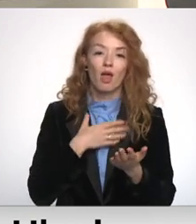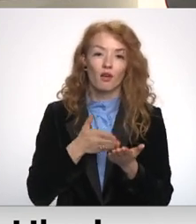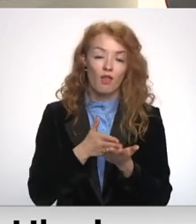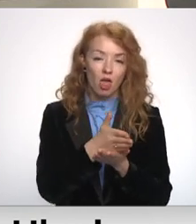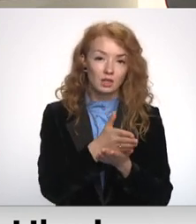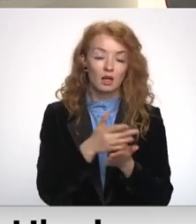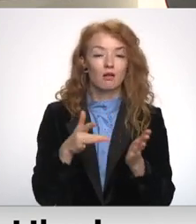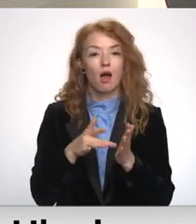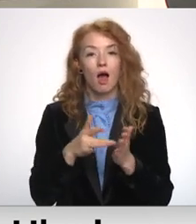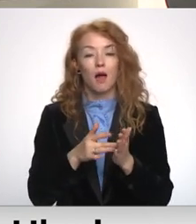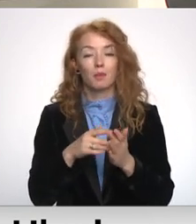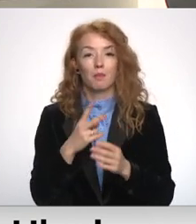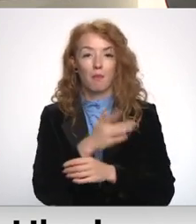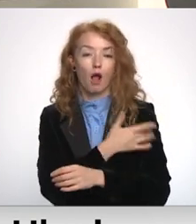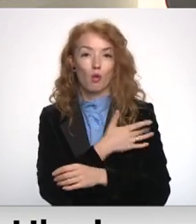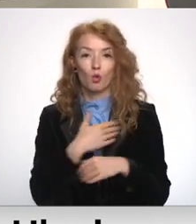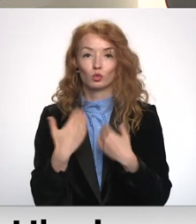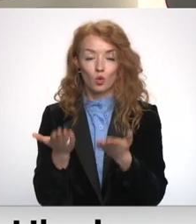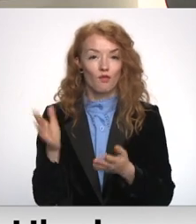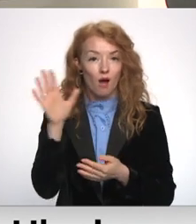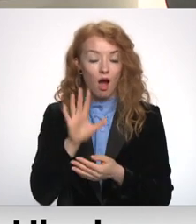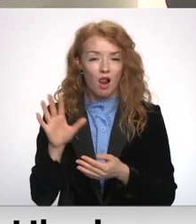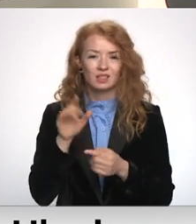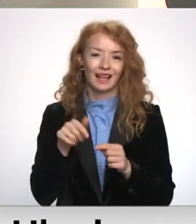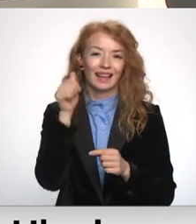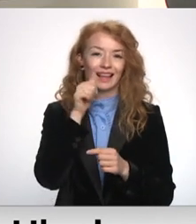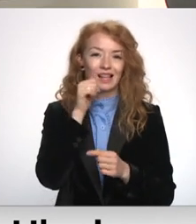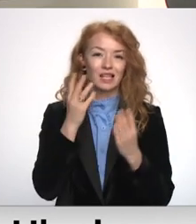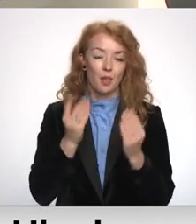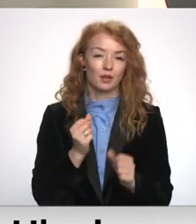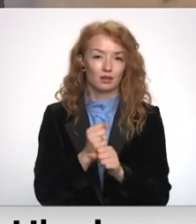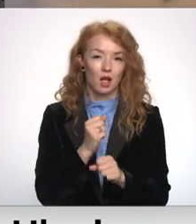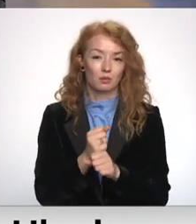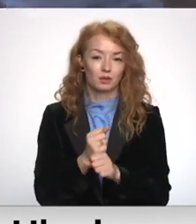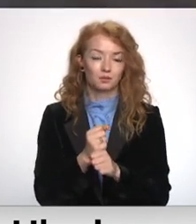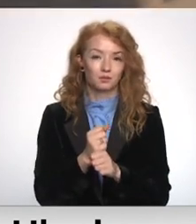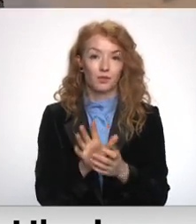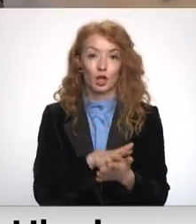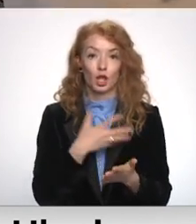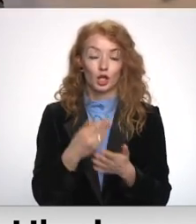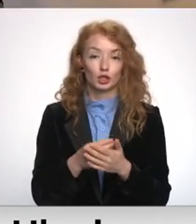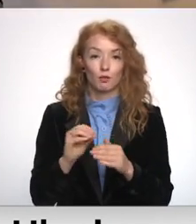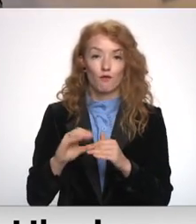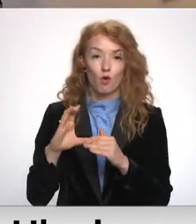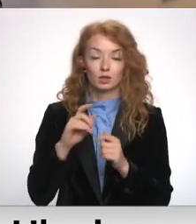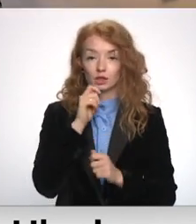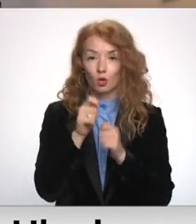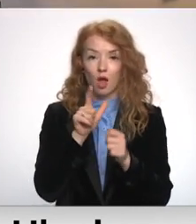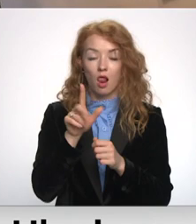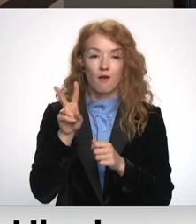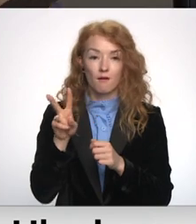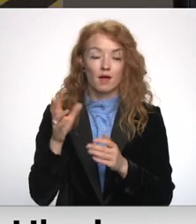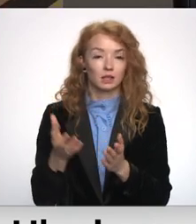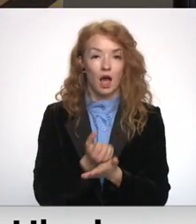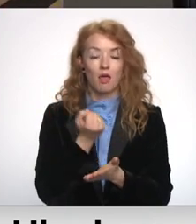kādi pienākās pakalpojumi no valsts. Tas ikdienas darbs, principā. Līdz šim fonds Ziedot LV ir saņēmis vairāk